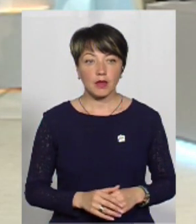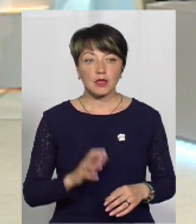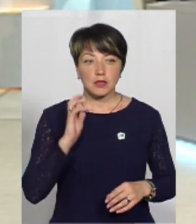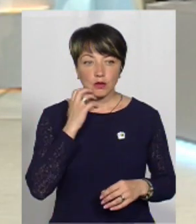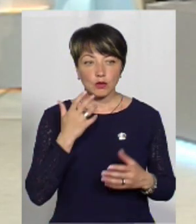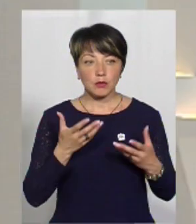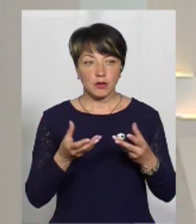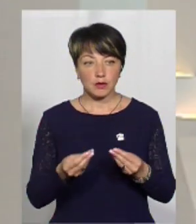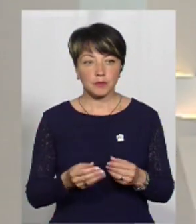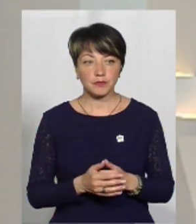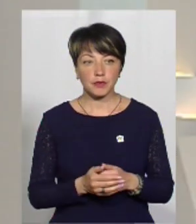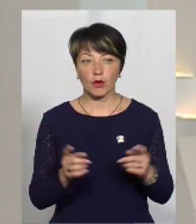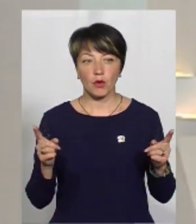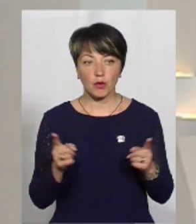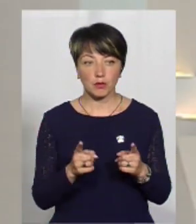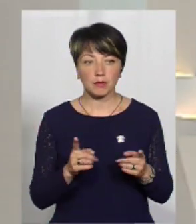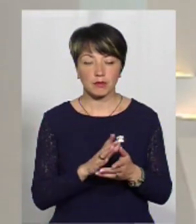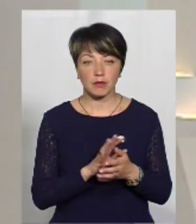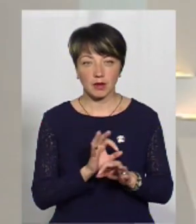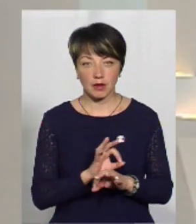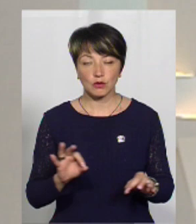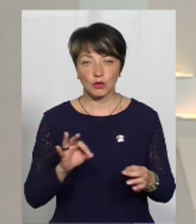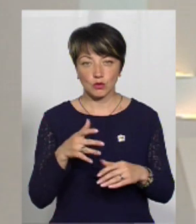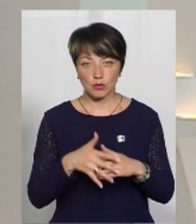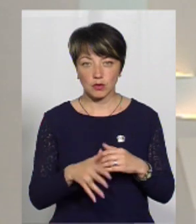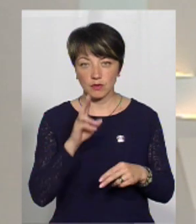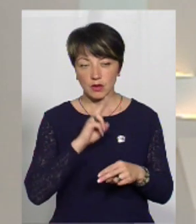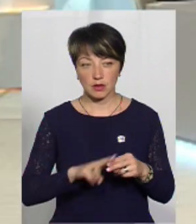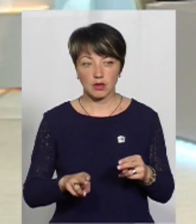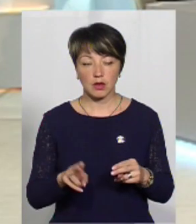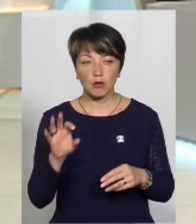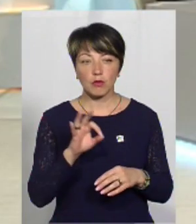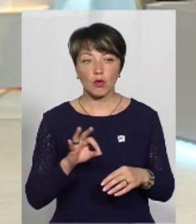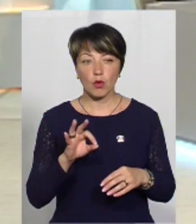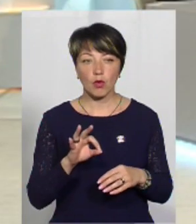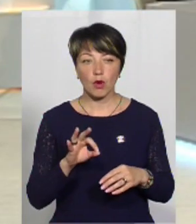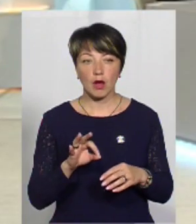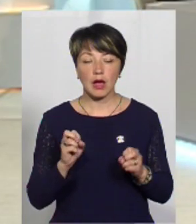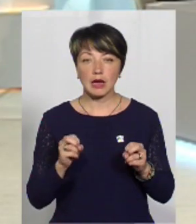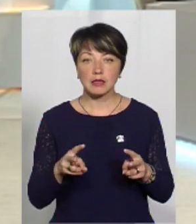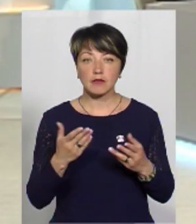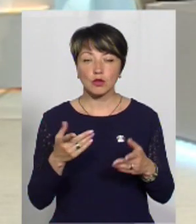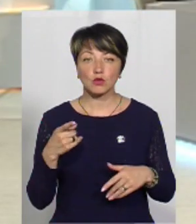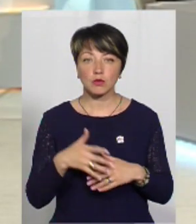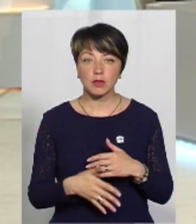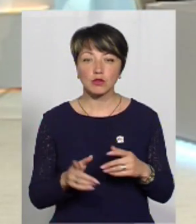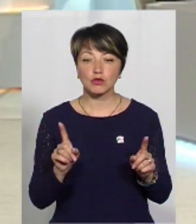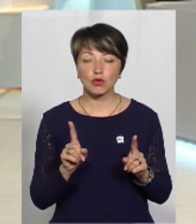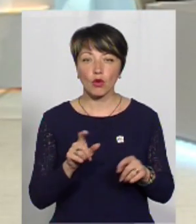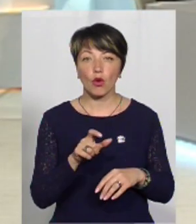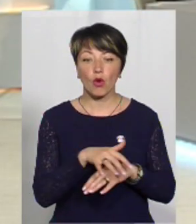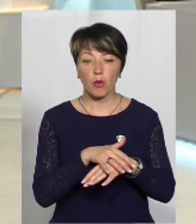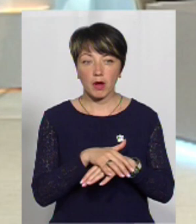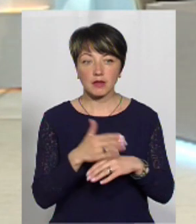досить серйозно. Будь ласка, коротко. Ми прекрасно розуміємо про репутаційні втрати. А стосовно репутаційних ризиків, ви ж розумієте, що за рахунок того,